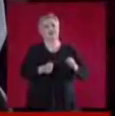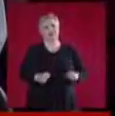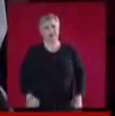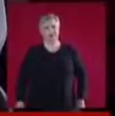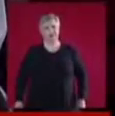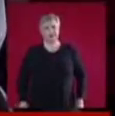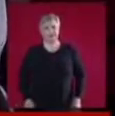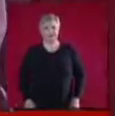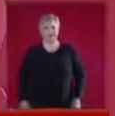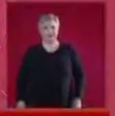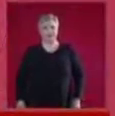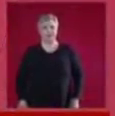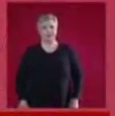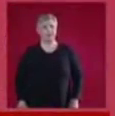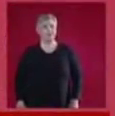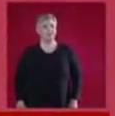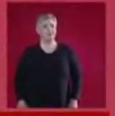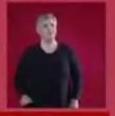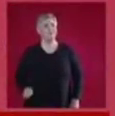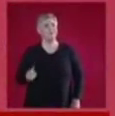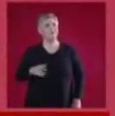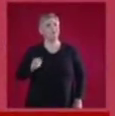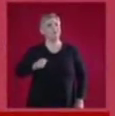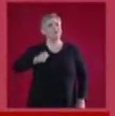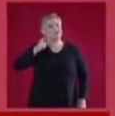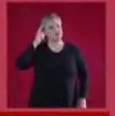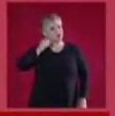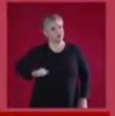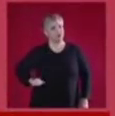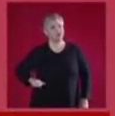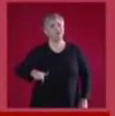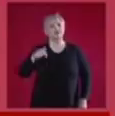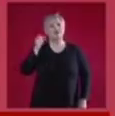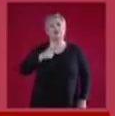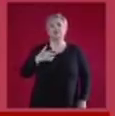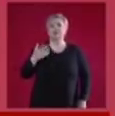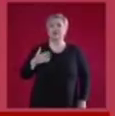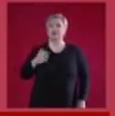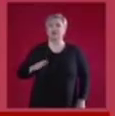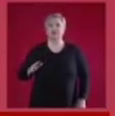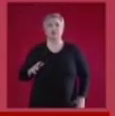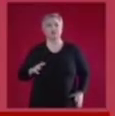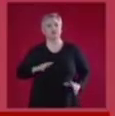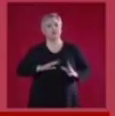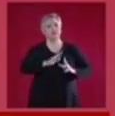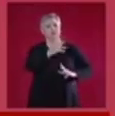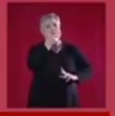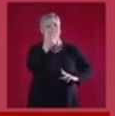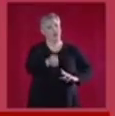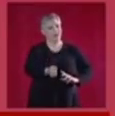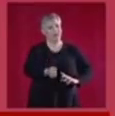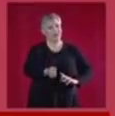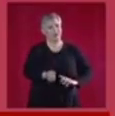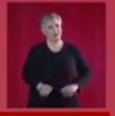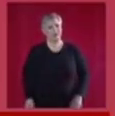corbin και στις αναμενόμενες νίκες των προοδευτικών δυνάμεων στην ευρώπη εγώ από